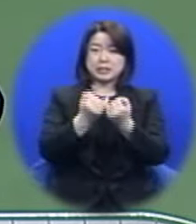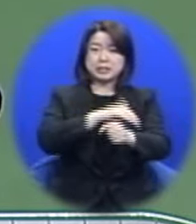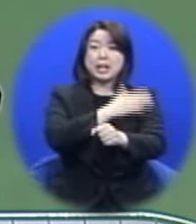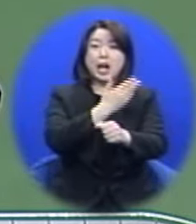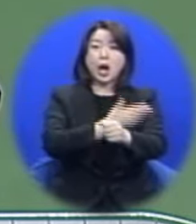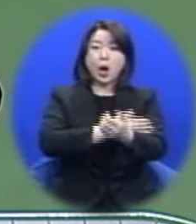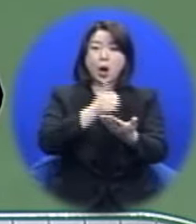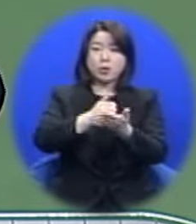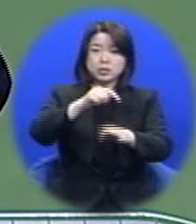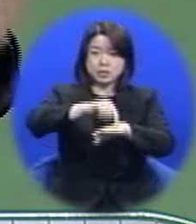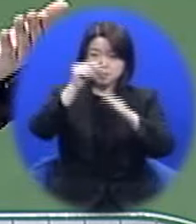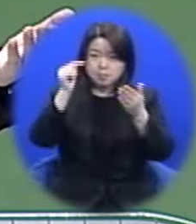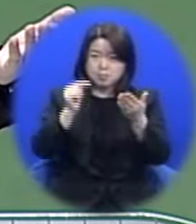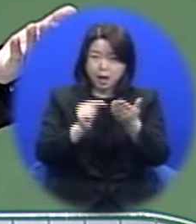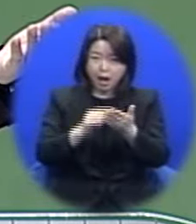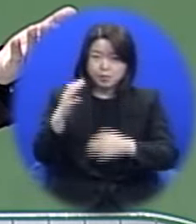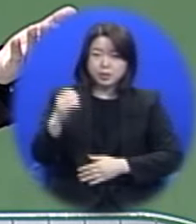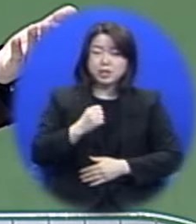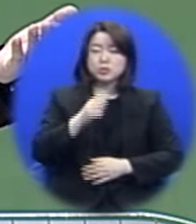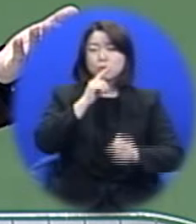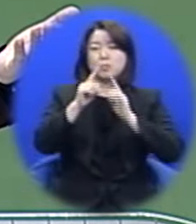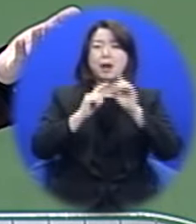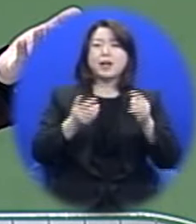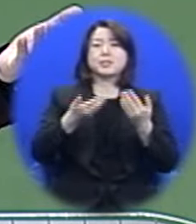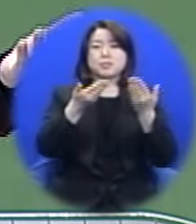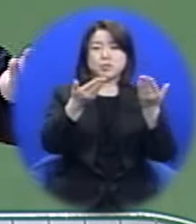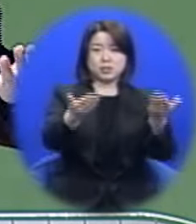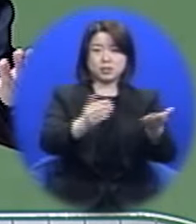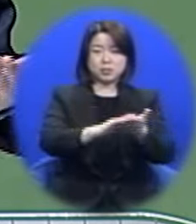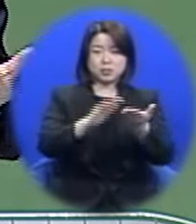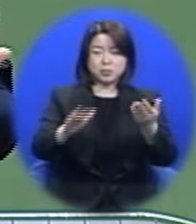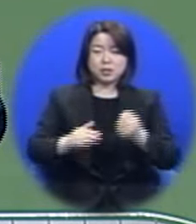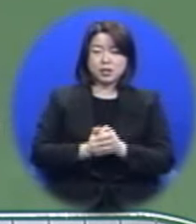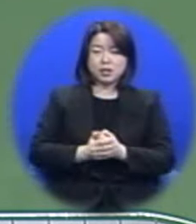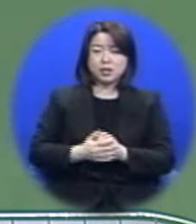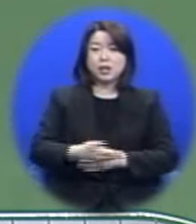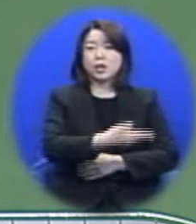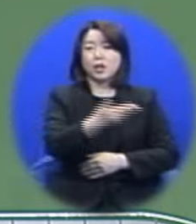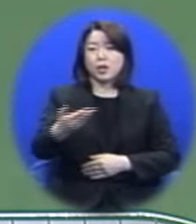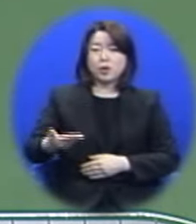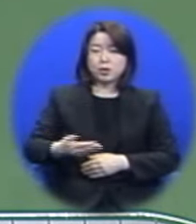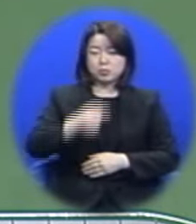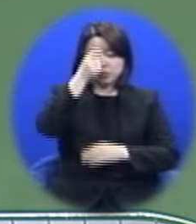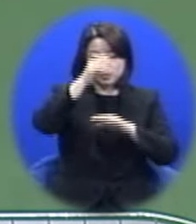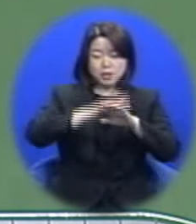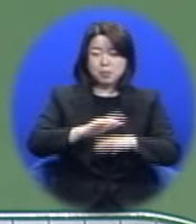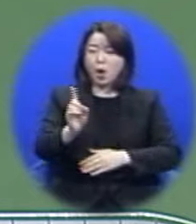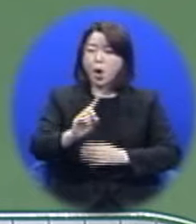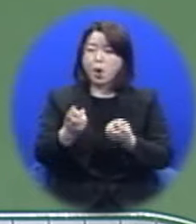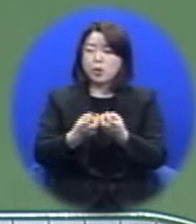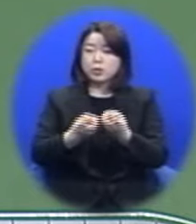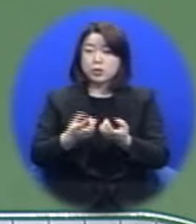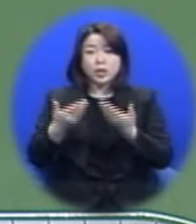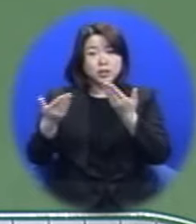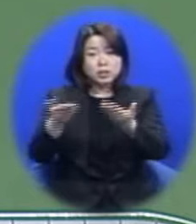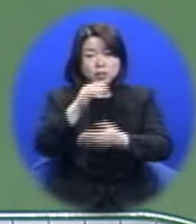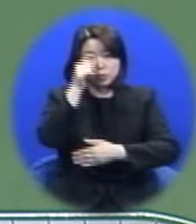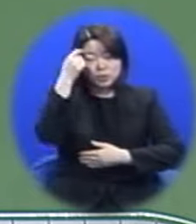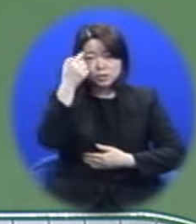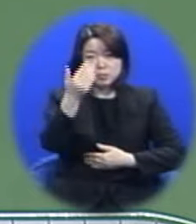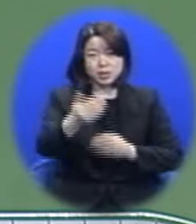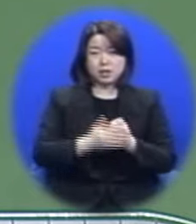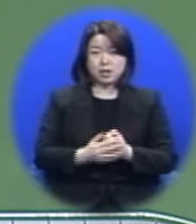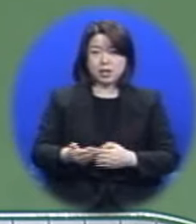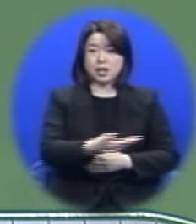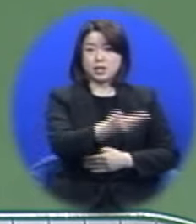심정으로 말씀을 드리는 거예요. 여러분 예배 어떻게 드리십니까? 여러분의 예배는